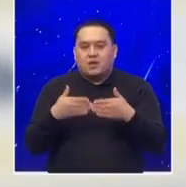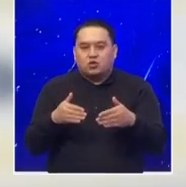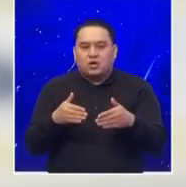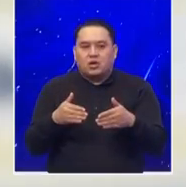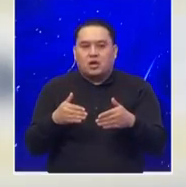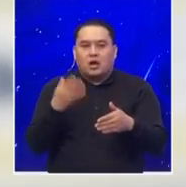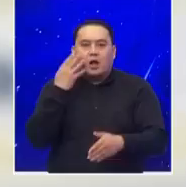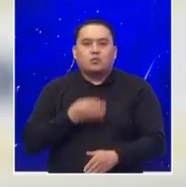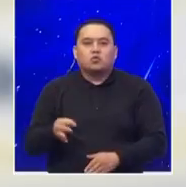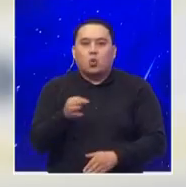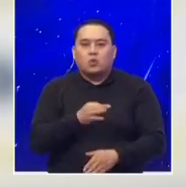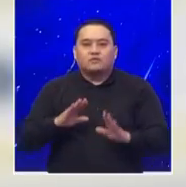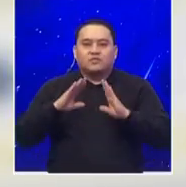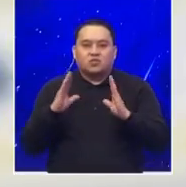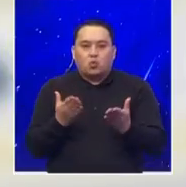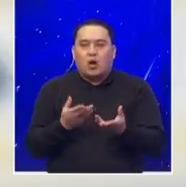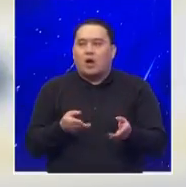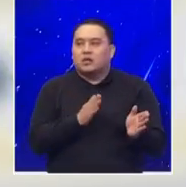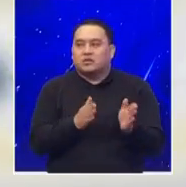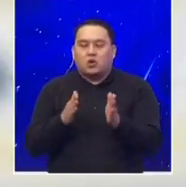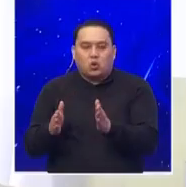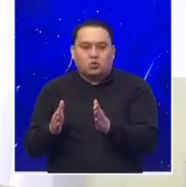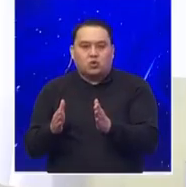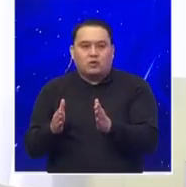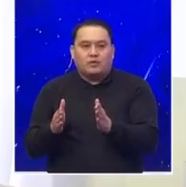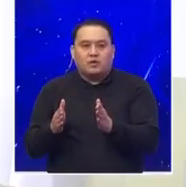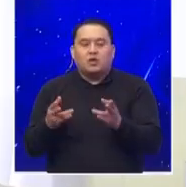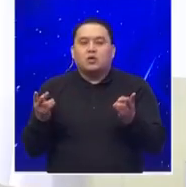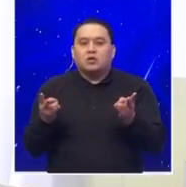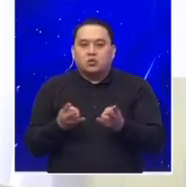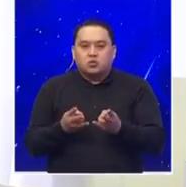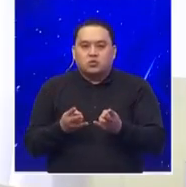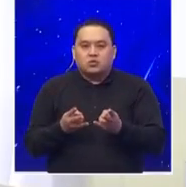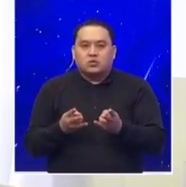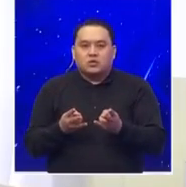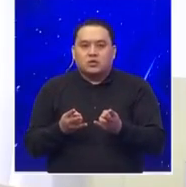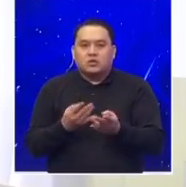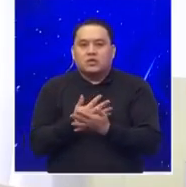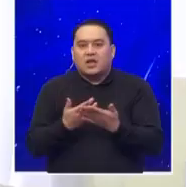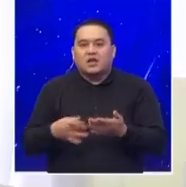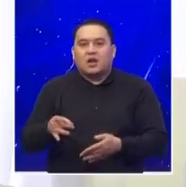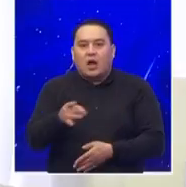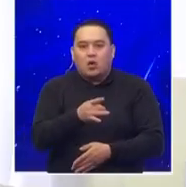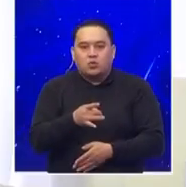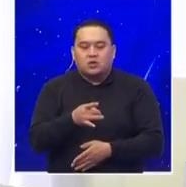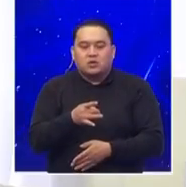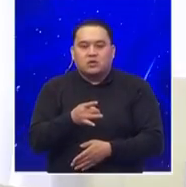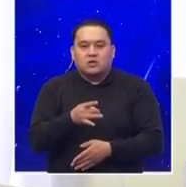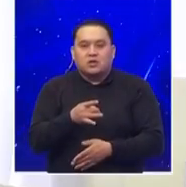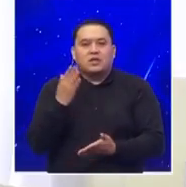В Алматинской области ситуация остается стабильная, но в то же время в некоторых районах